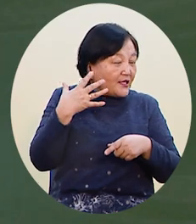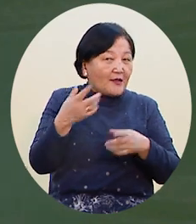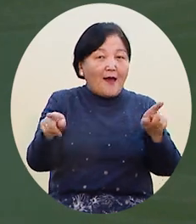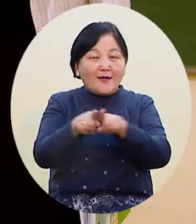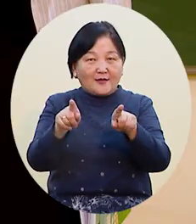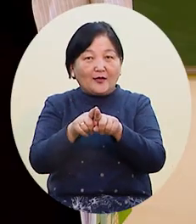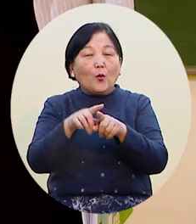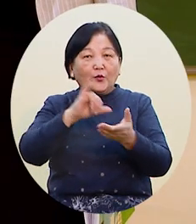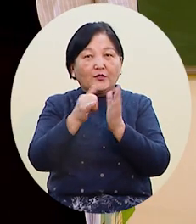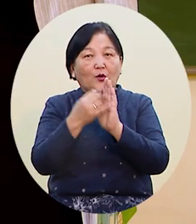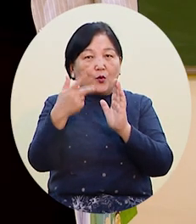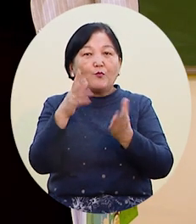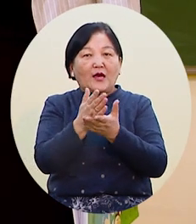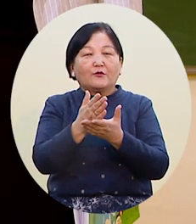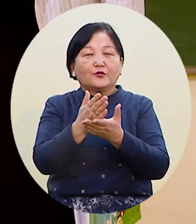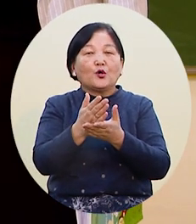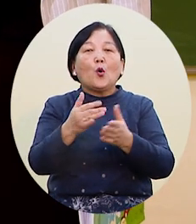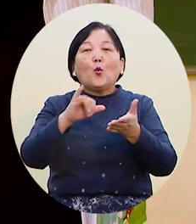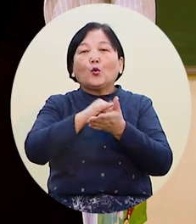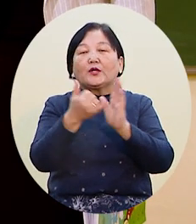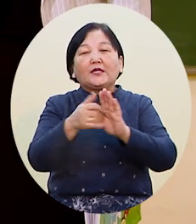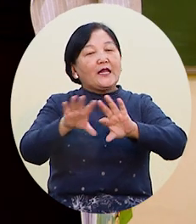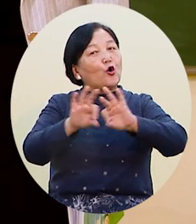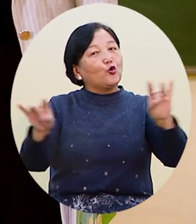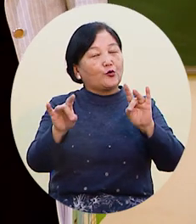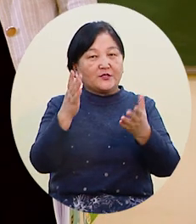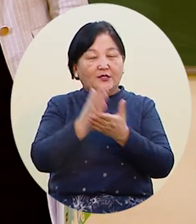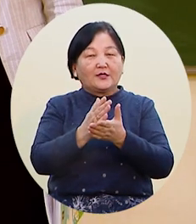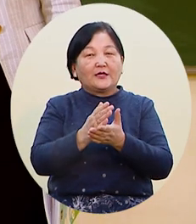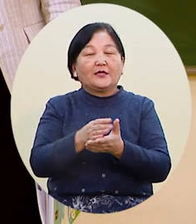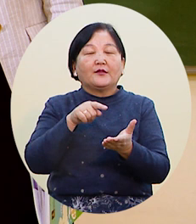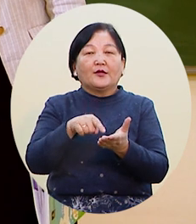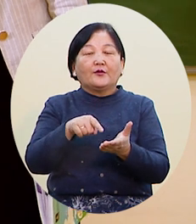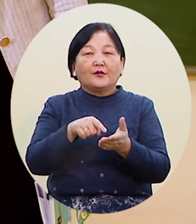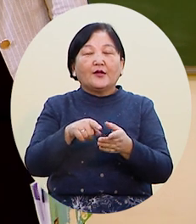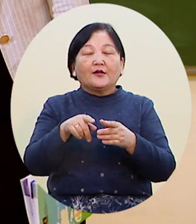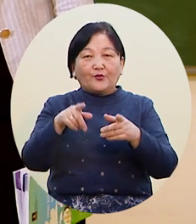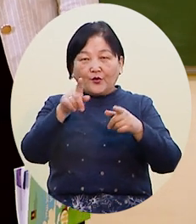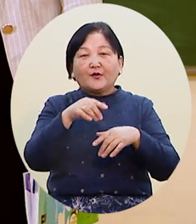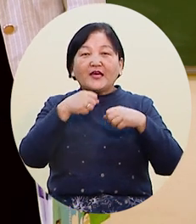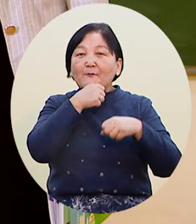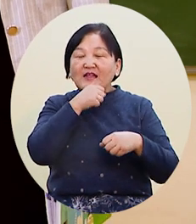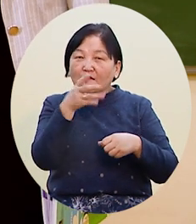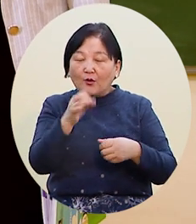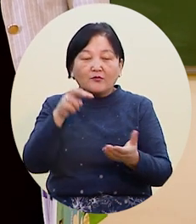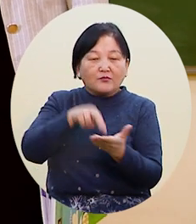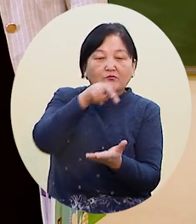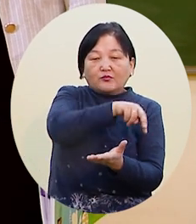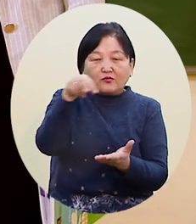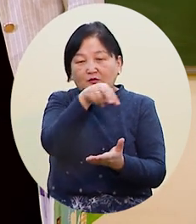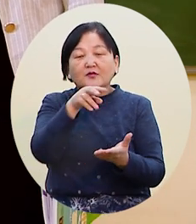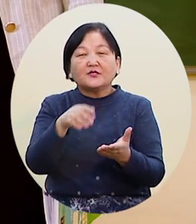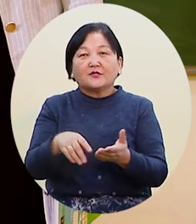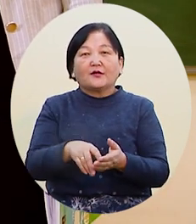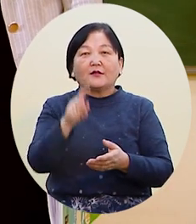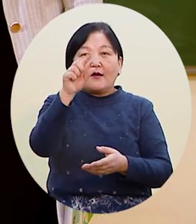халив үсрэх, халив гэдэг үг байна. Халив нь бол энд ийш тийш огт харайх үсрэх гэсэн утгаар бол орсон байна. За, харцаг